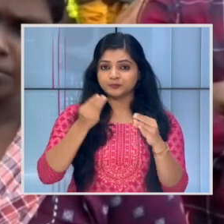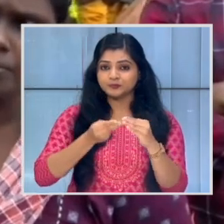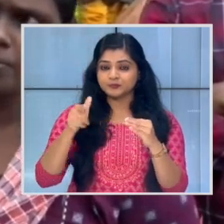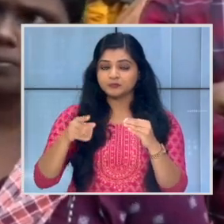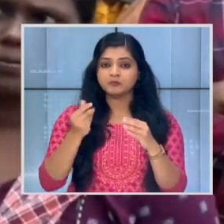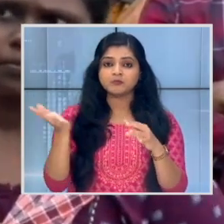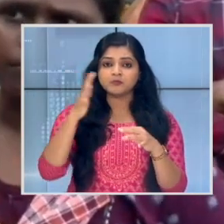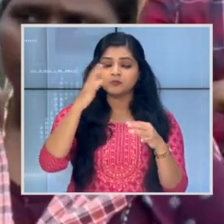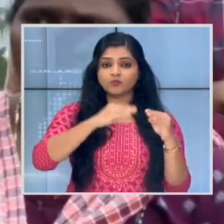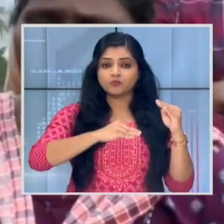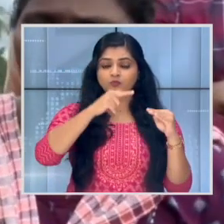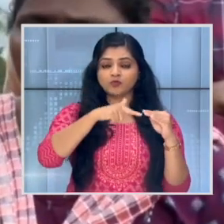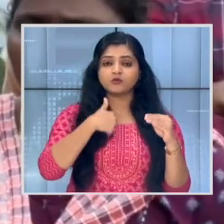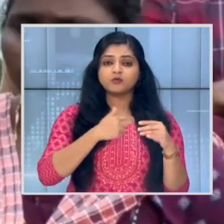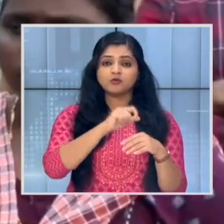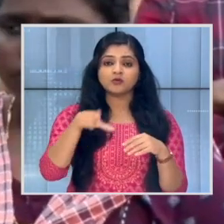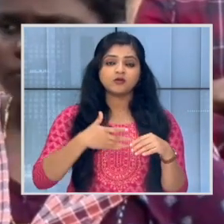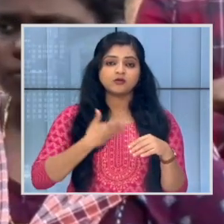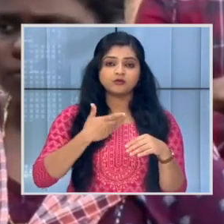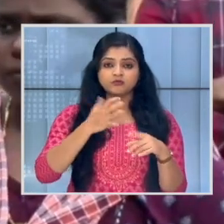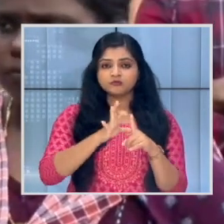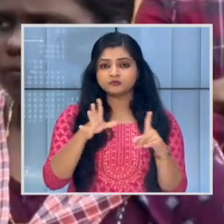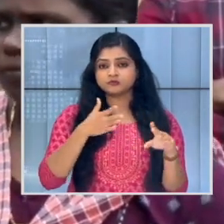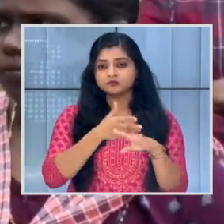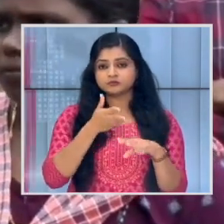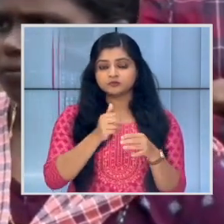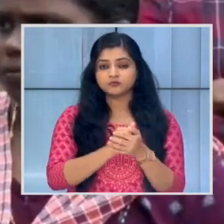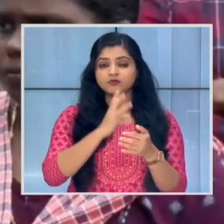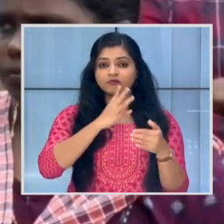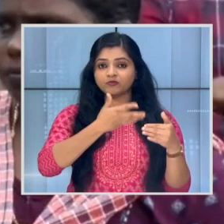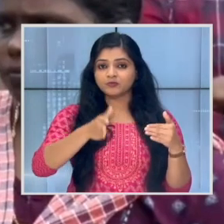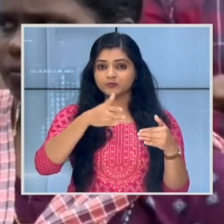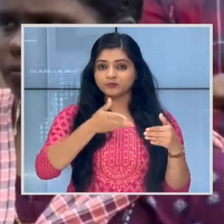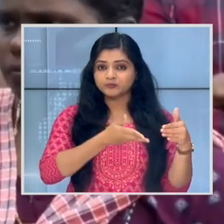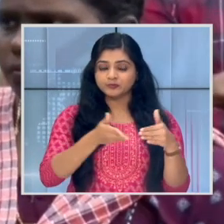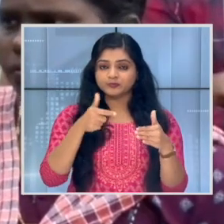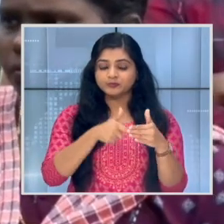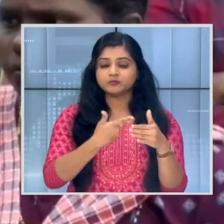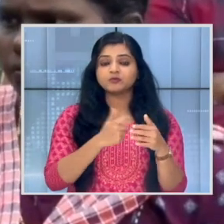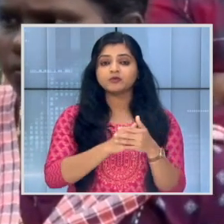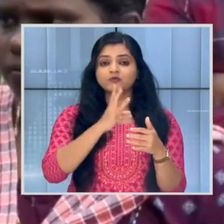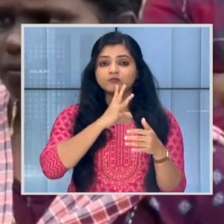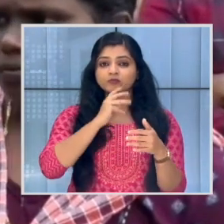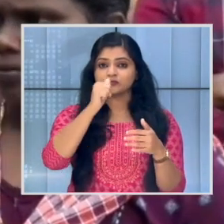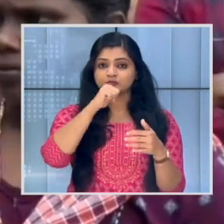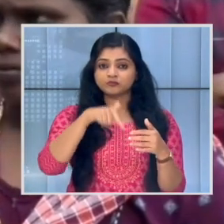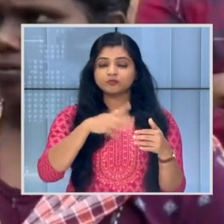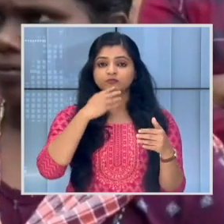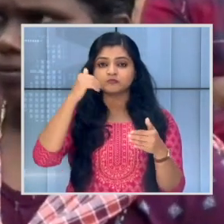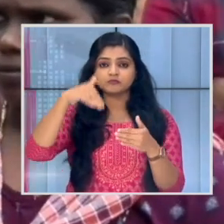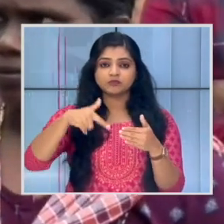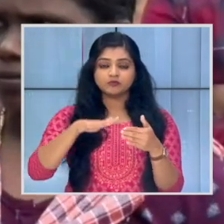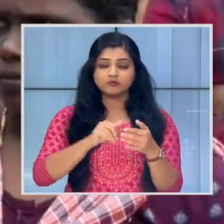നമ്മുടെ ജീവനും സ്വത്തിനെല്ലാം ഭീഷണിയാണ്. അതുപോലെ തന്നെ ഈ ഓടയിൽ കൂടി പോകുന്ന വെള്ളം, അത് നമ്മളെ കുടിവെള്ളത്തിലേക്കാണ് പോകുന്നത്. പിന്നെ